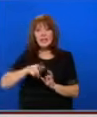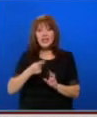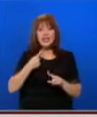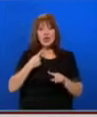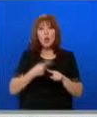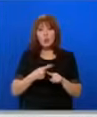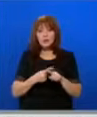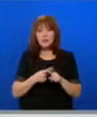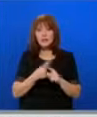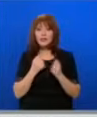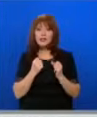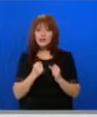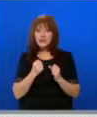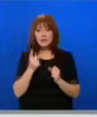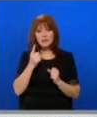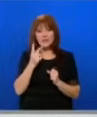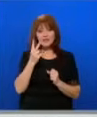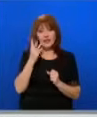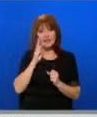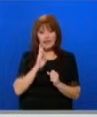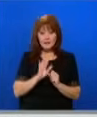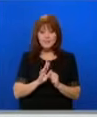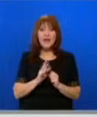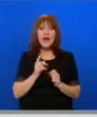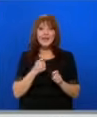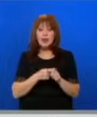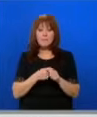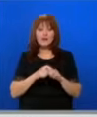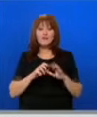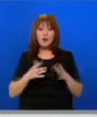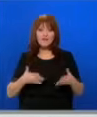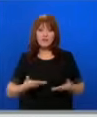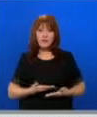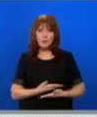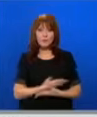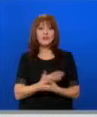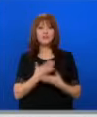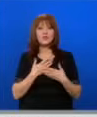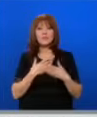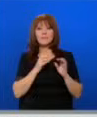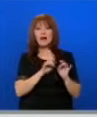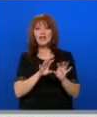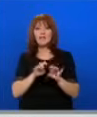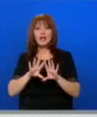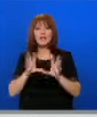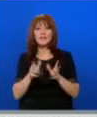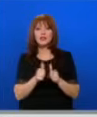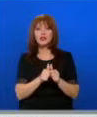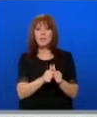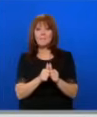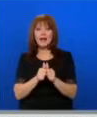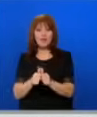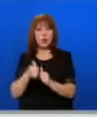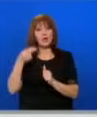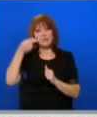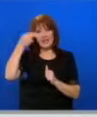през следващите 1-2 дни. Направено е необходимото, за да бъде предадена информацията на всички партньори и институции, на които ще разчитаме да